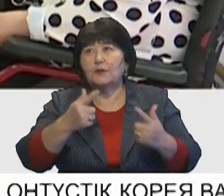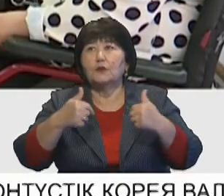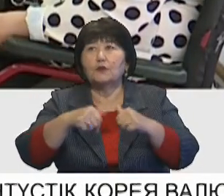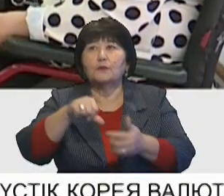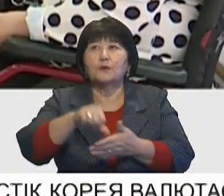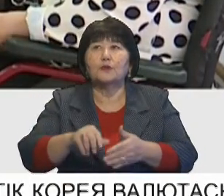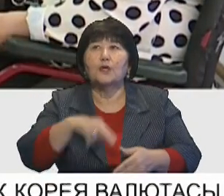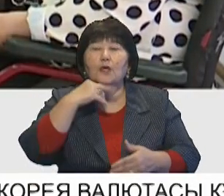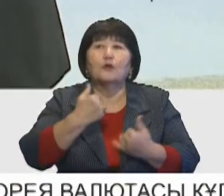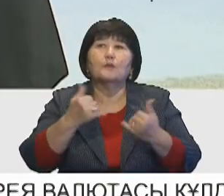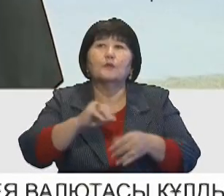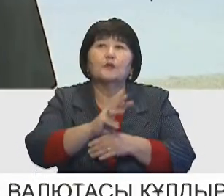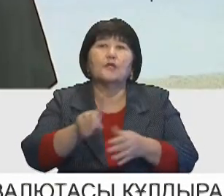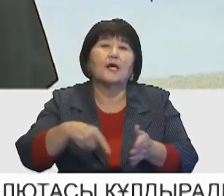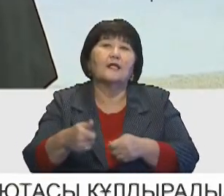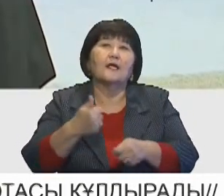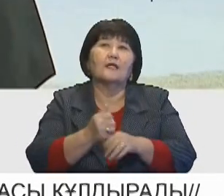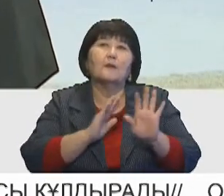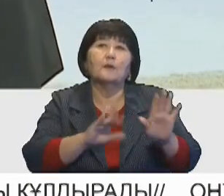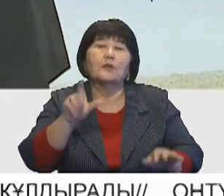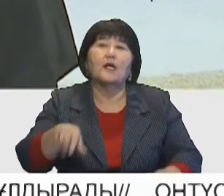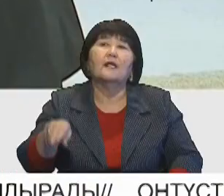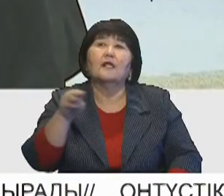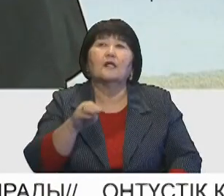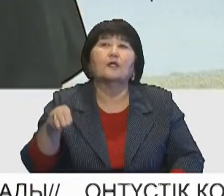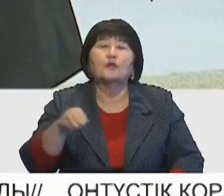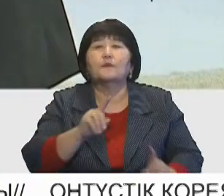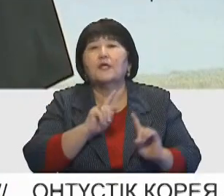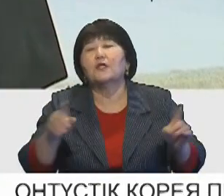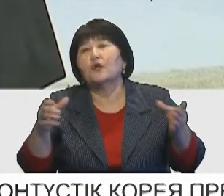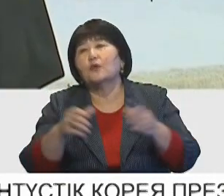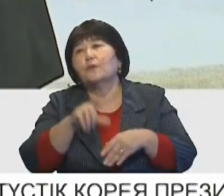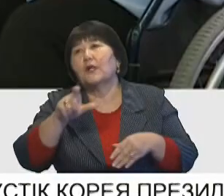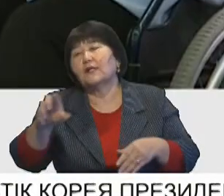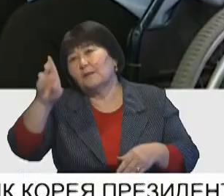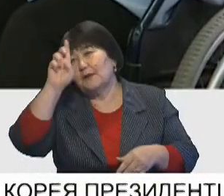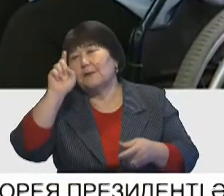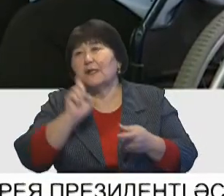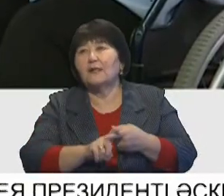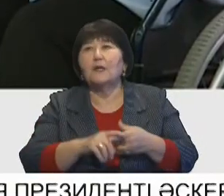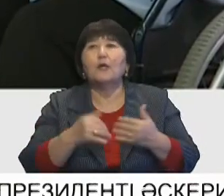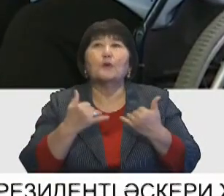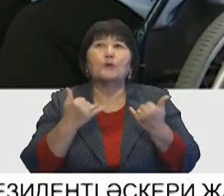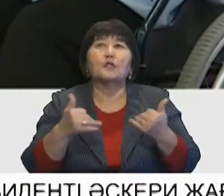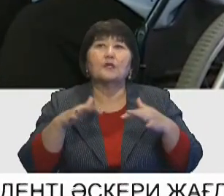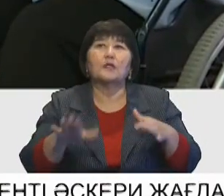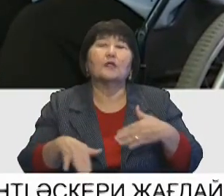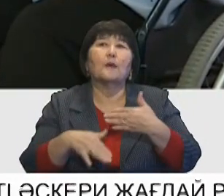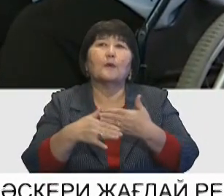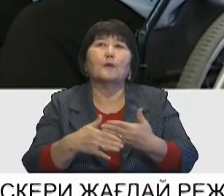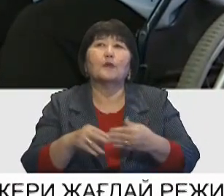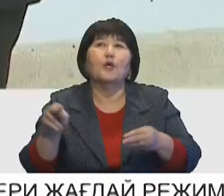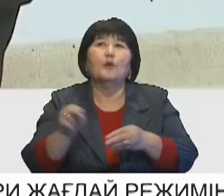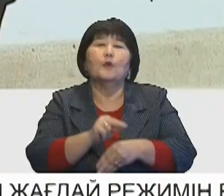өкілдеріне құрмет көрсетілді. Қала әкімінің орынбасары Дархан Тұрсынбаев ерекше топтағы адамдарға мемлекет тарапынан көрсетіліп жатқан қолдау мен